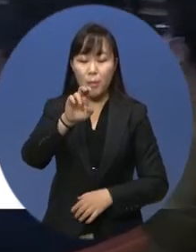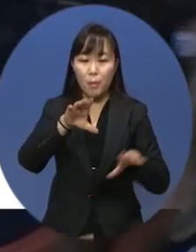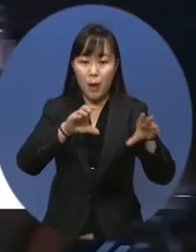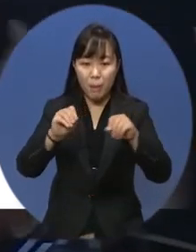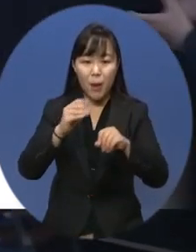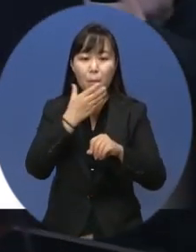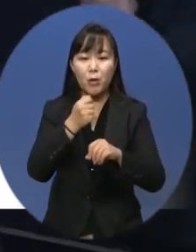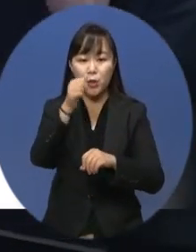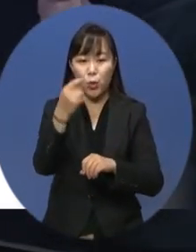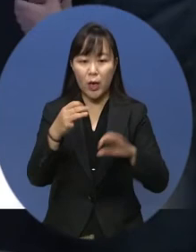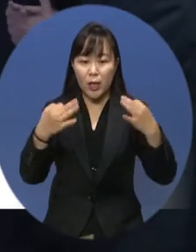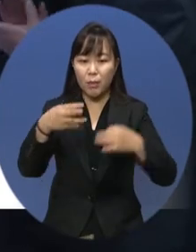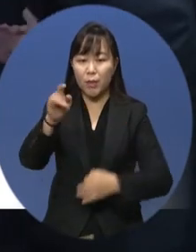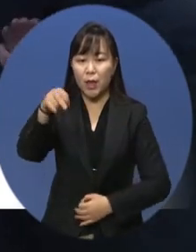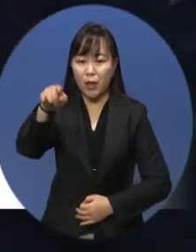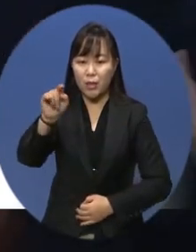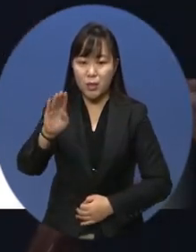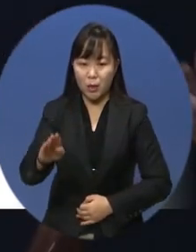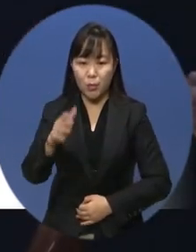회장이 참여합니다.